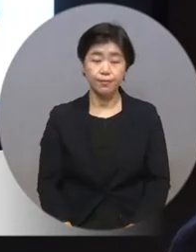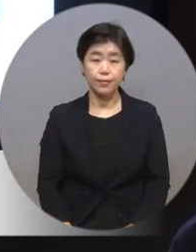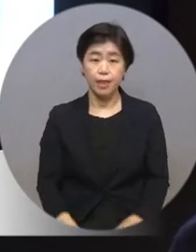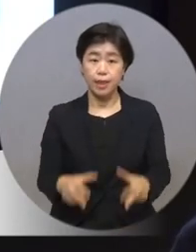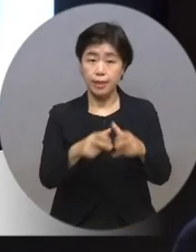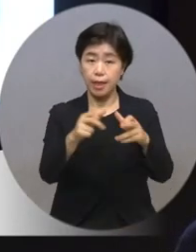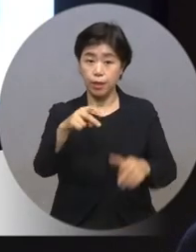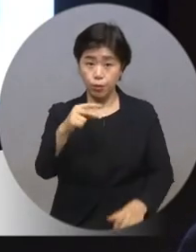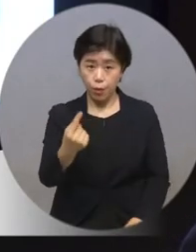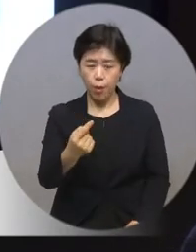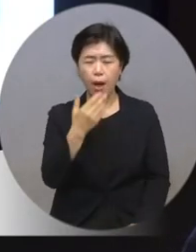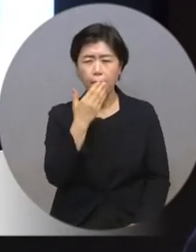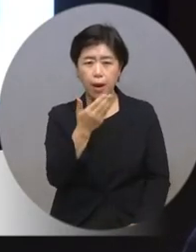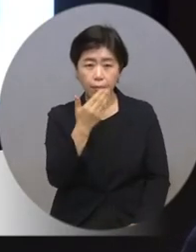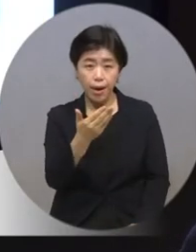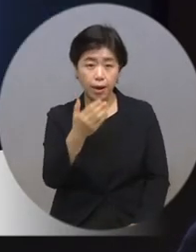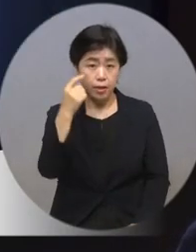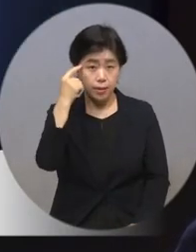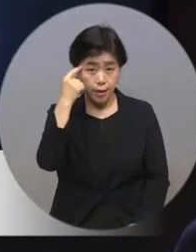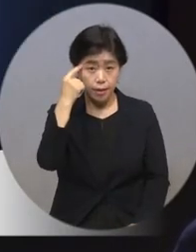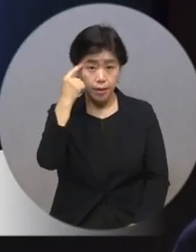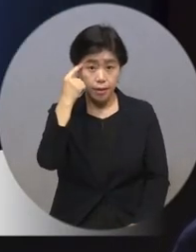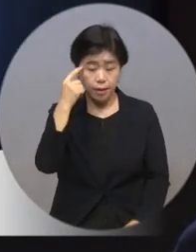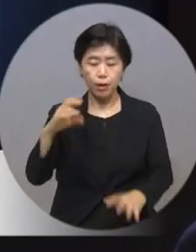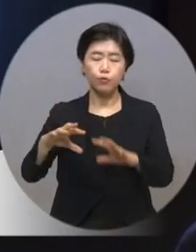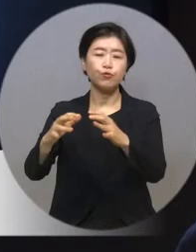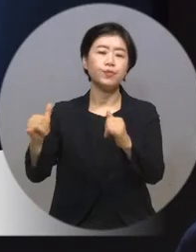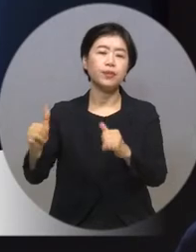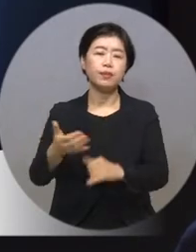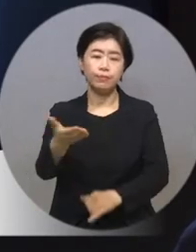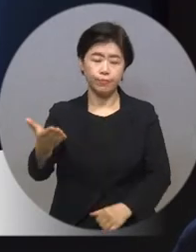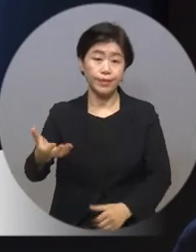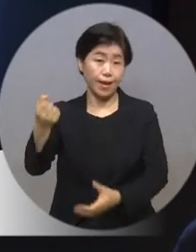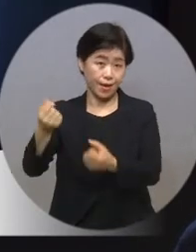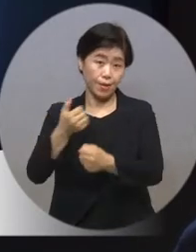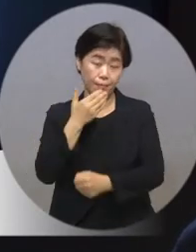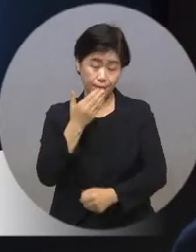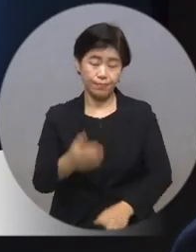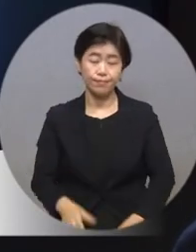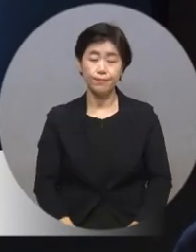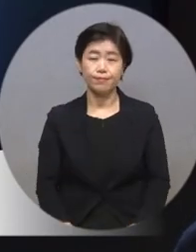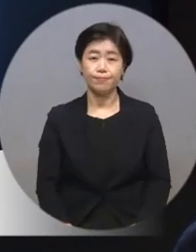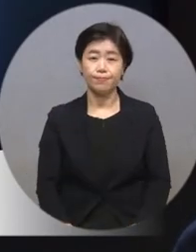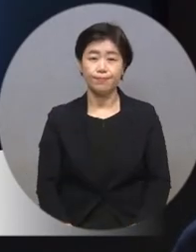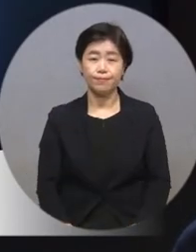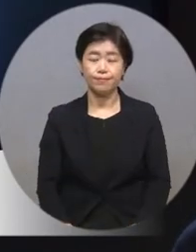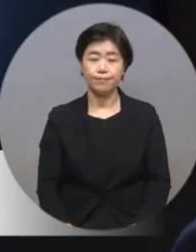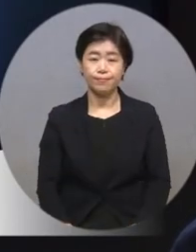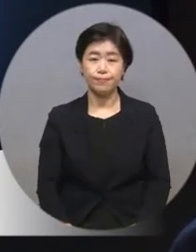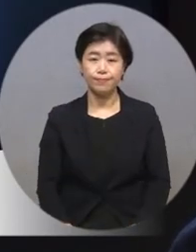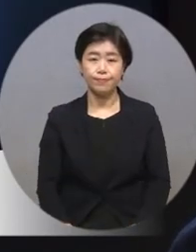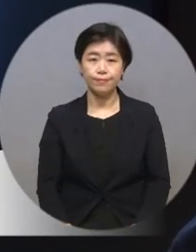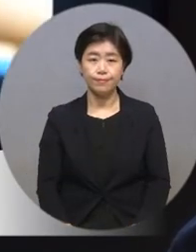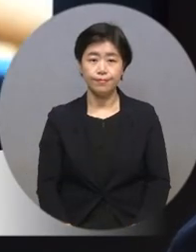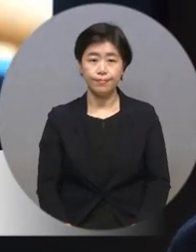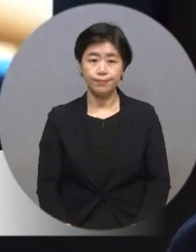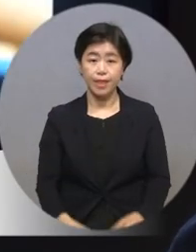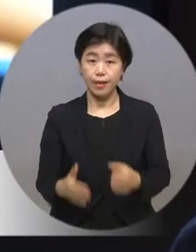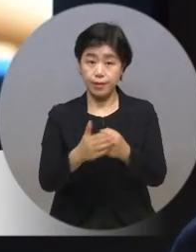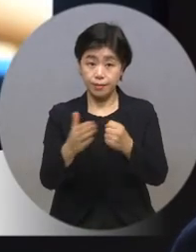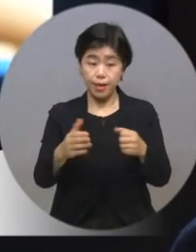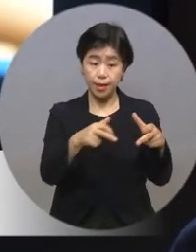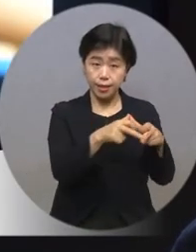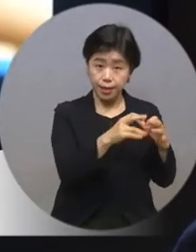장애인들도 할 수 있다는 그런 생각을 우리 국민들에게 심어줄 수 있다. 그래서